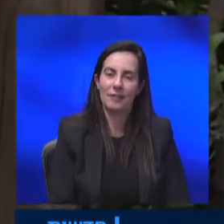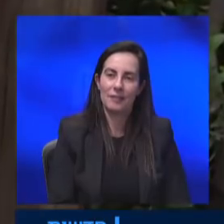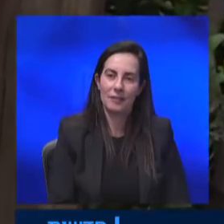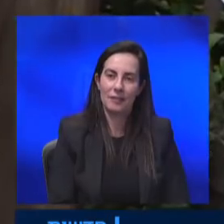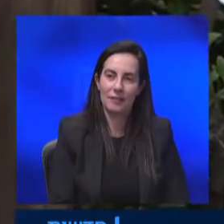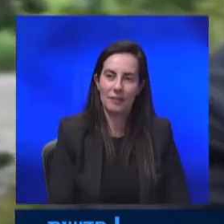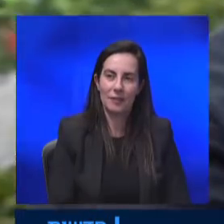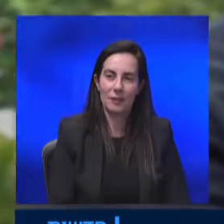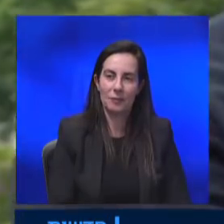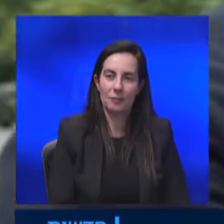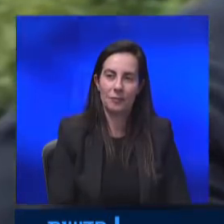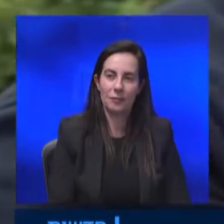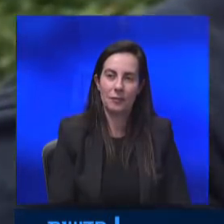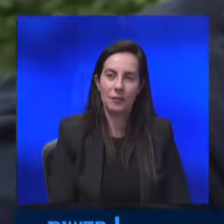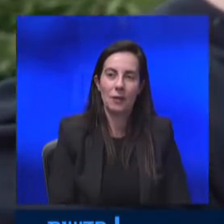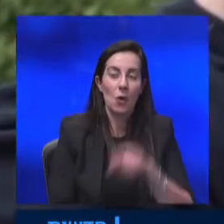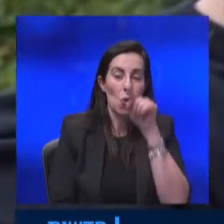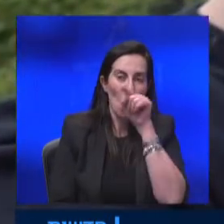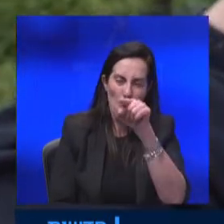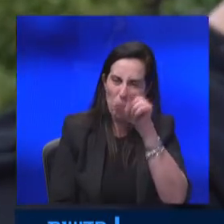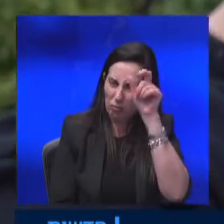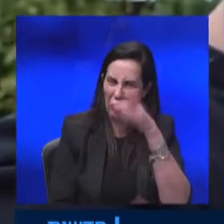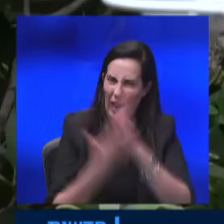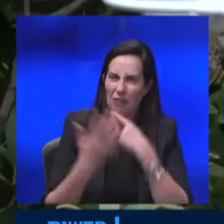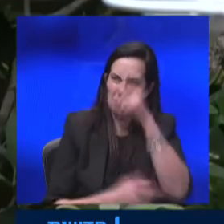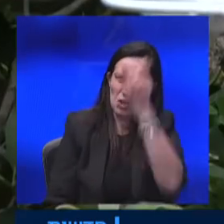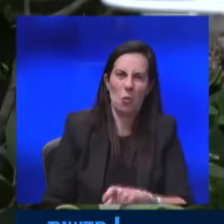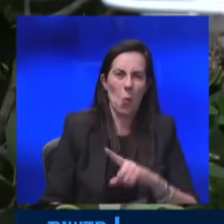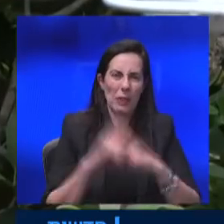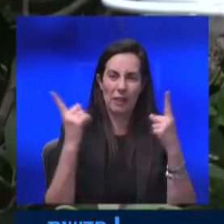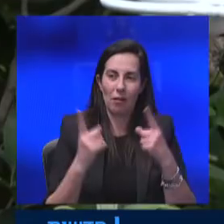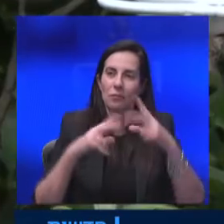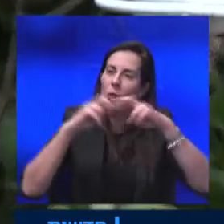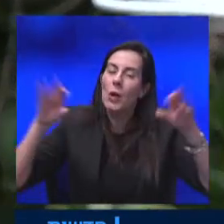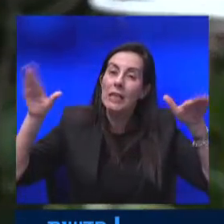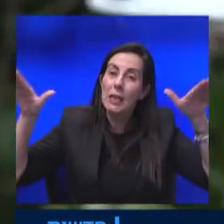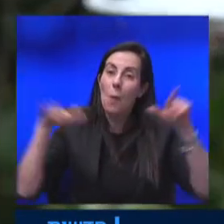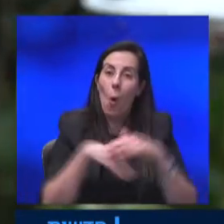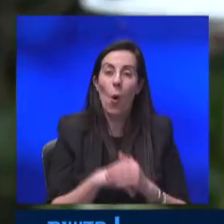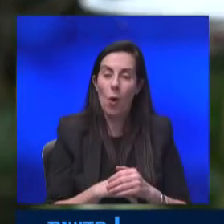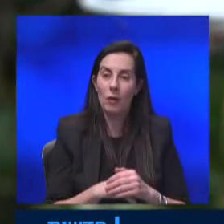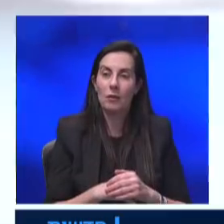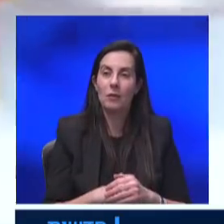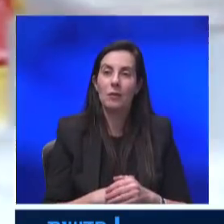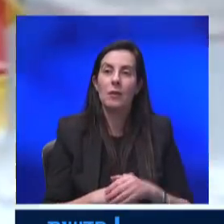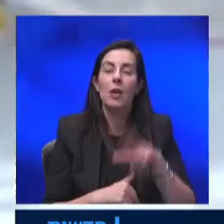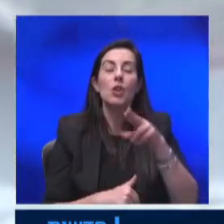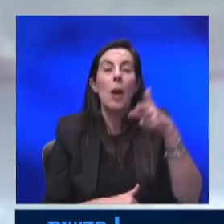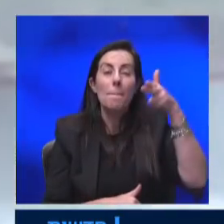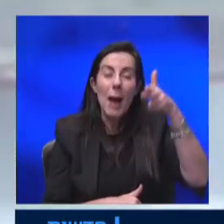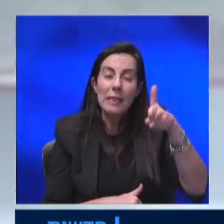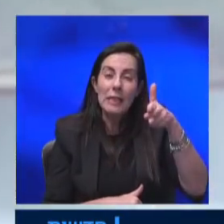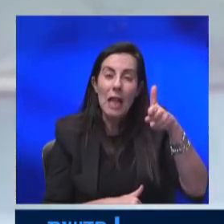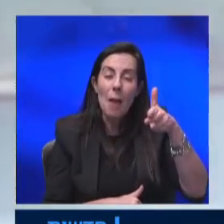יש שיראו בדוקטור מוטי צ'רטר אוף מוזר, חוקר ציפורים שמחוץ לחלון ביתו, מצלמה שמתעדת 24/7